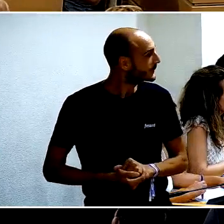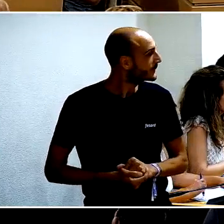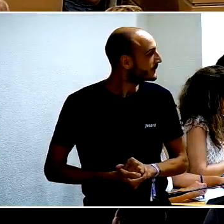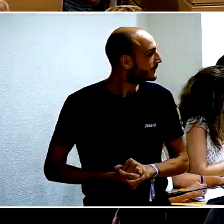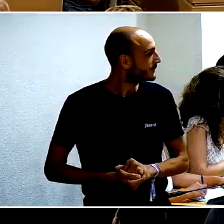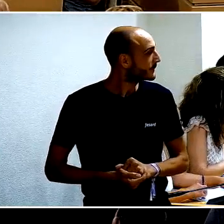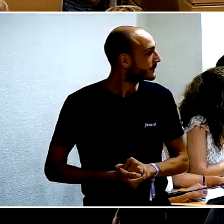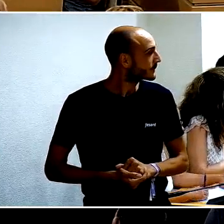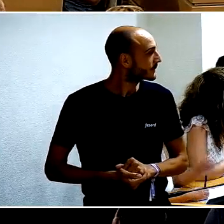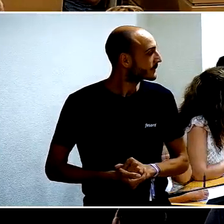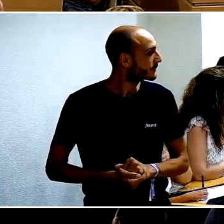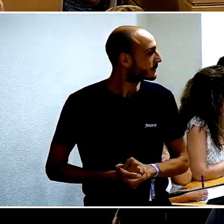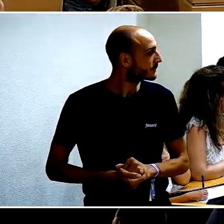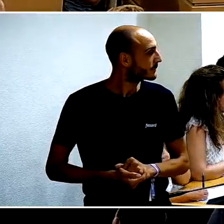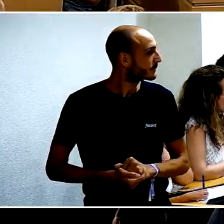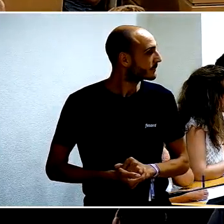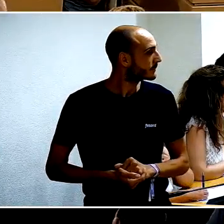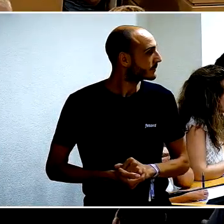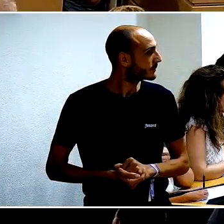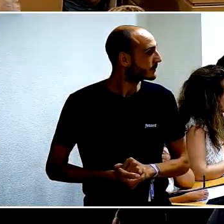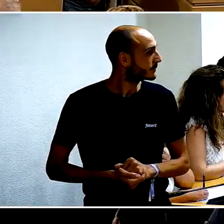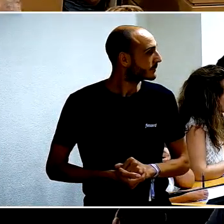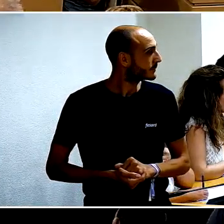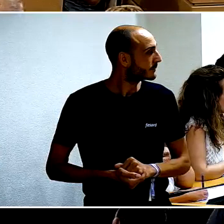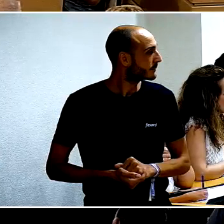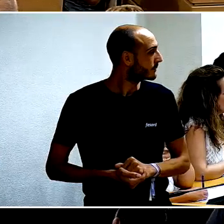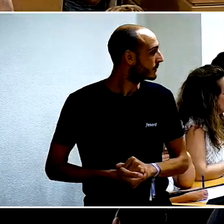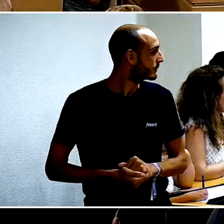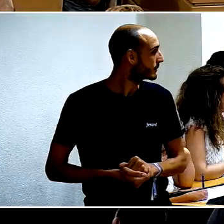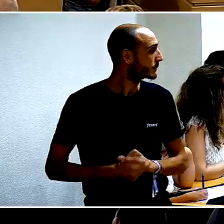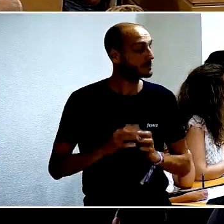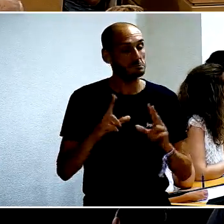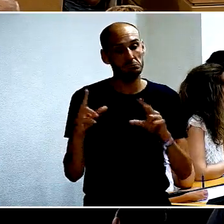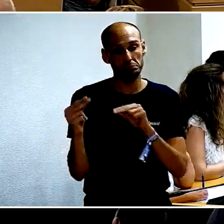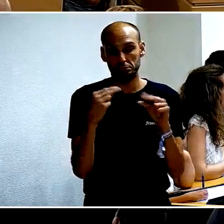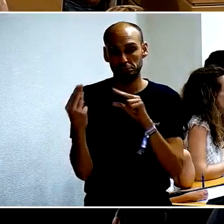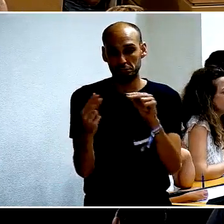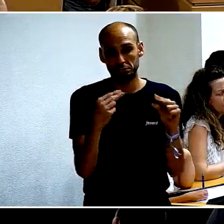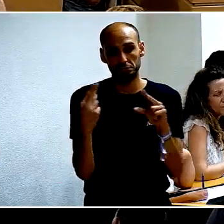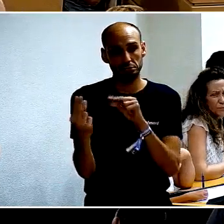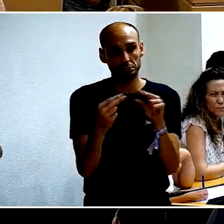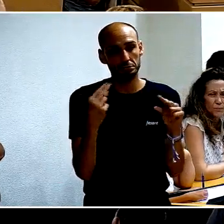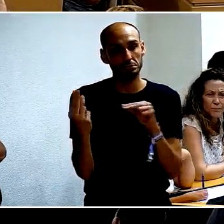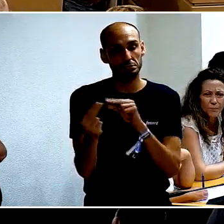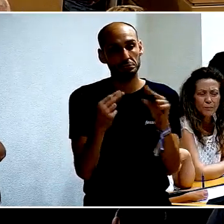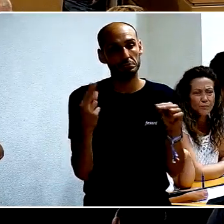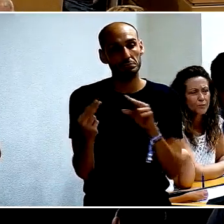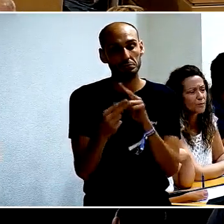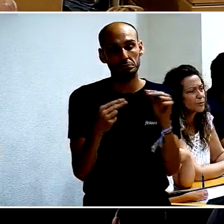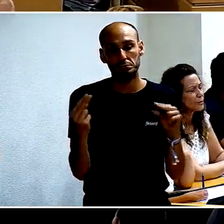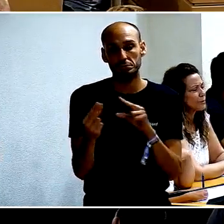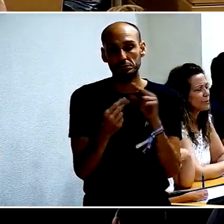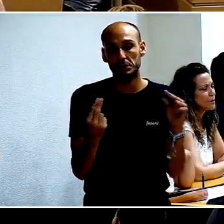Molt bé. Com és? Exacte. Una català és que hi ha nadie senyor, amenazado de senyor Ibor. En redes. Home, sí. Senyor